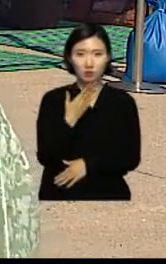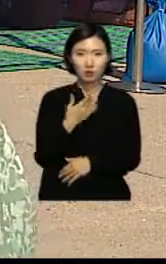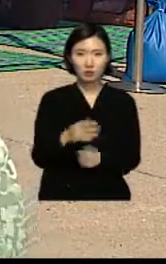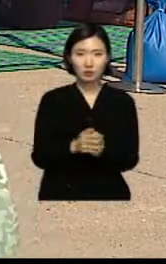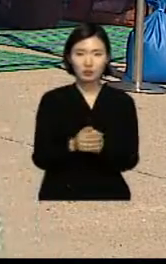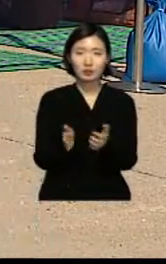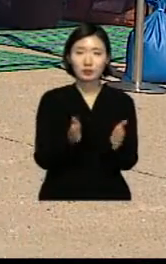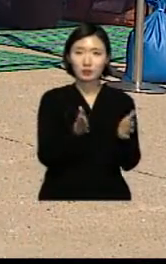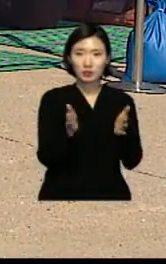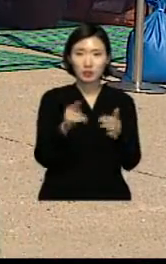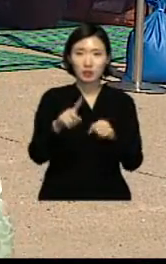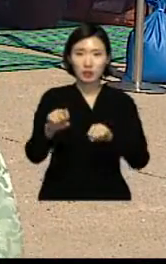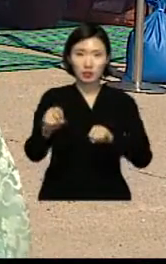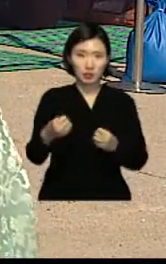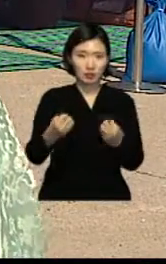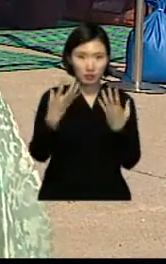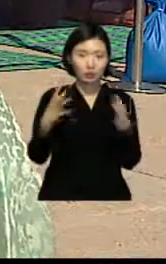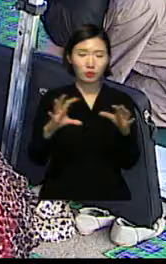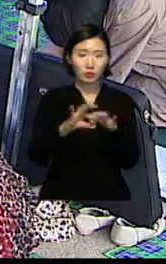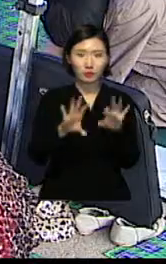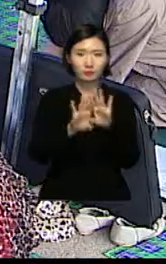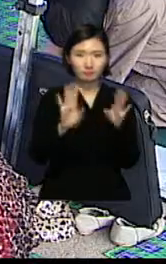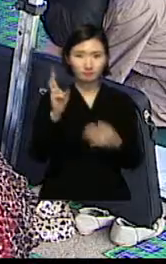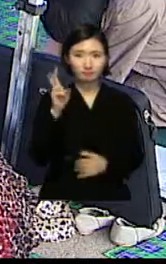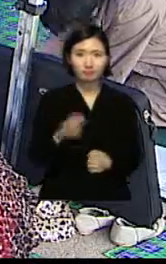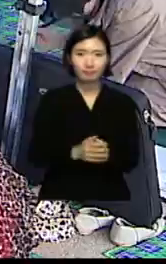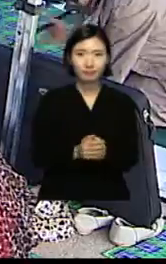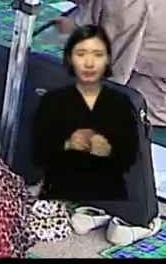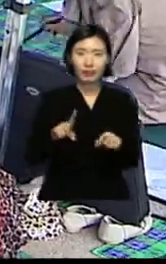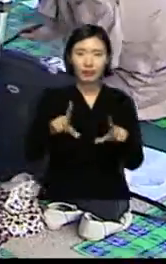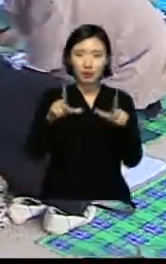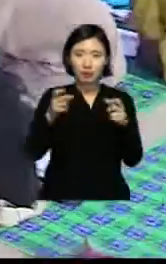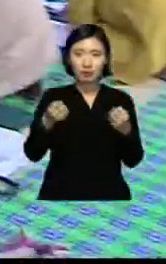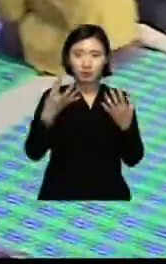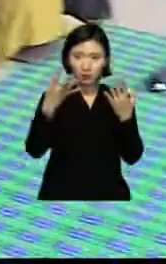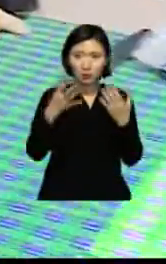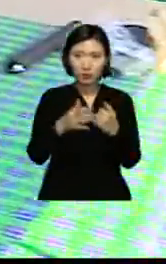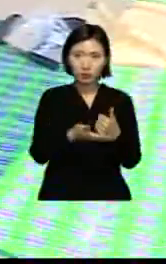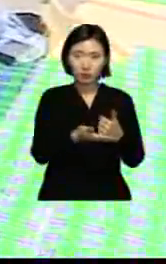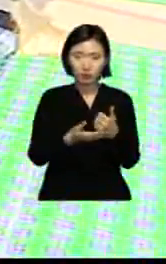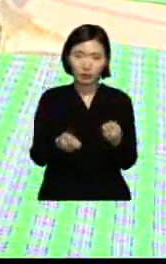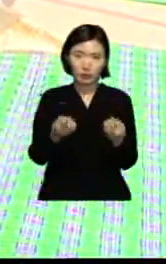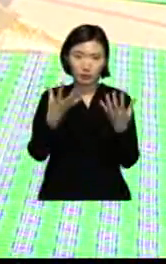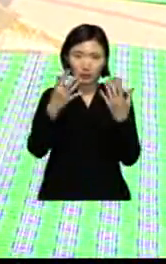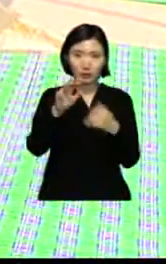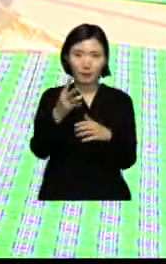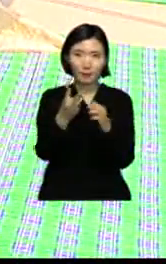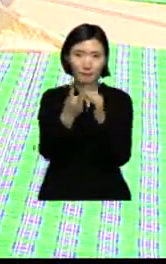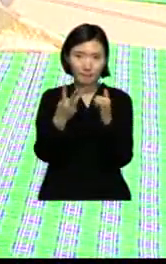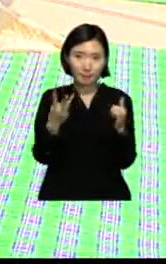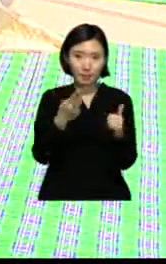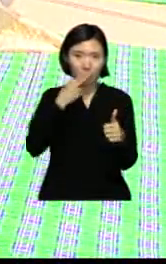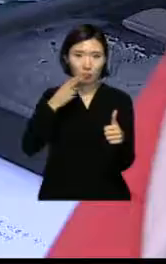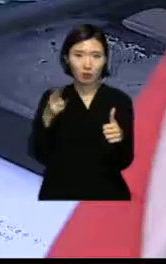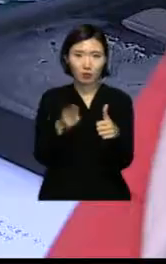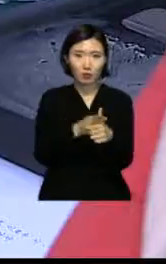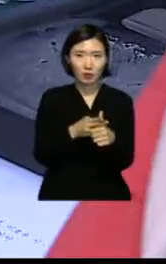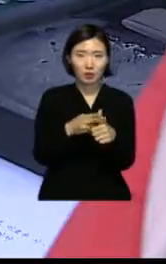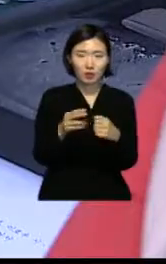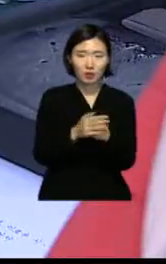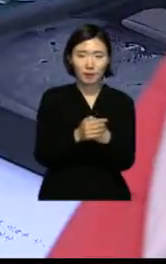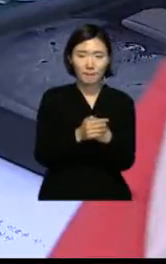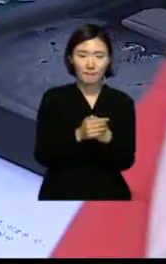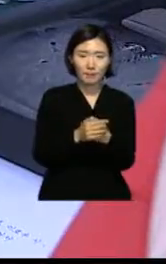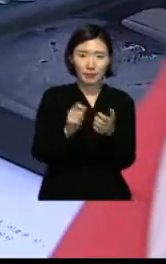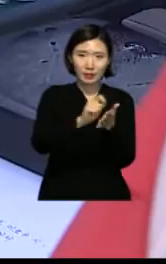그런 길이 이 행사를 통해서 열리지 않나. 이날 행사에서는 추대식과 함께 300여 명이 도전장을 내민 예능 백일장